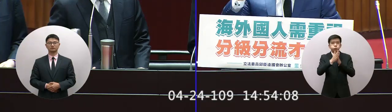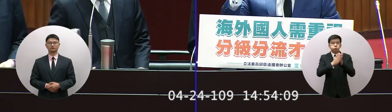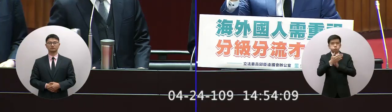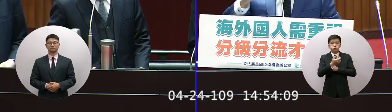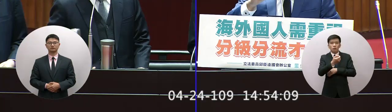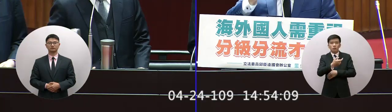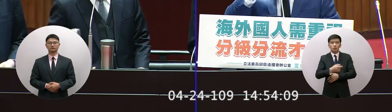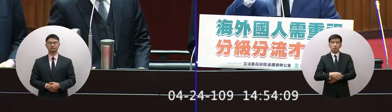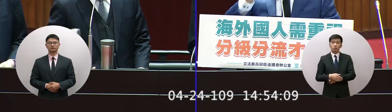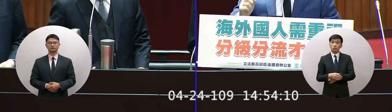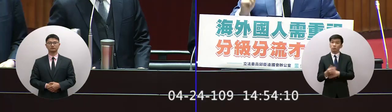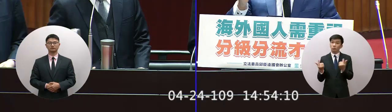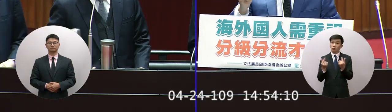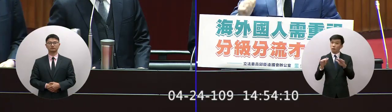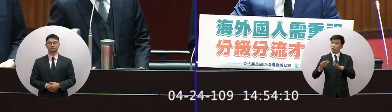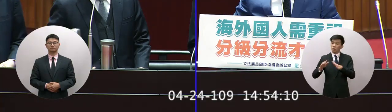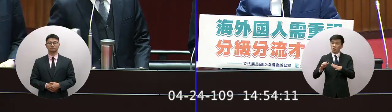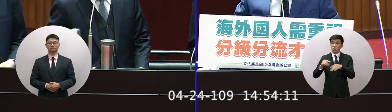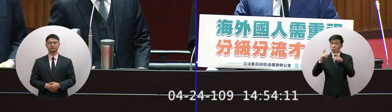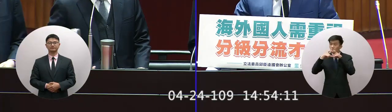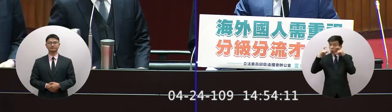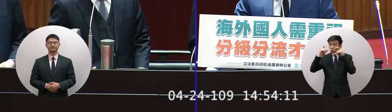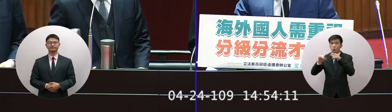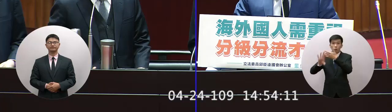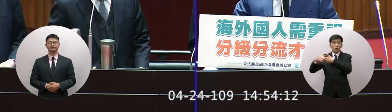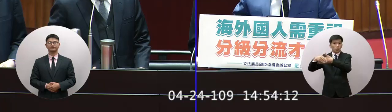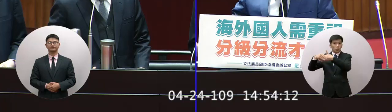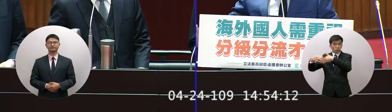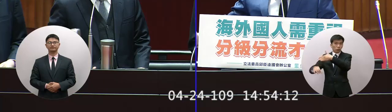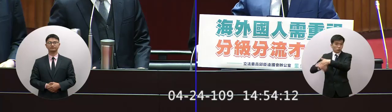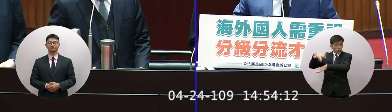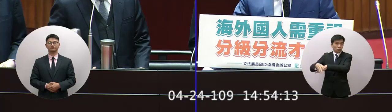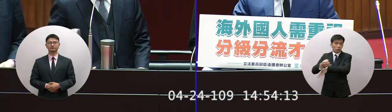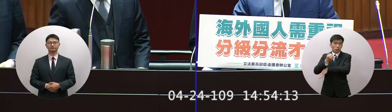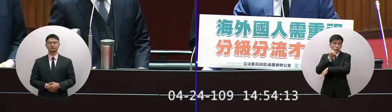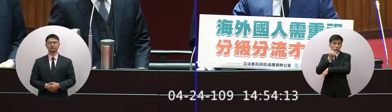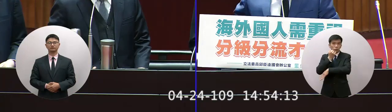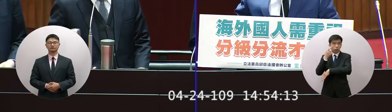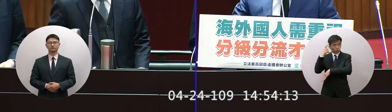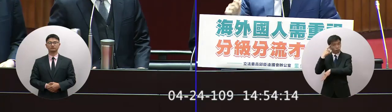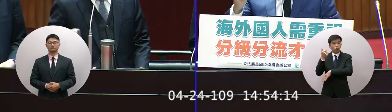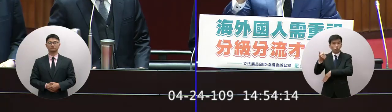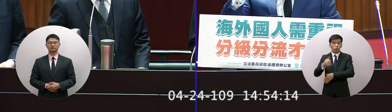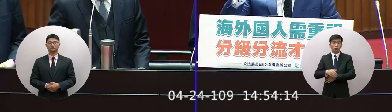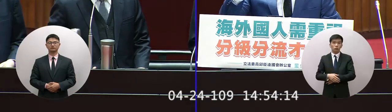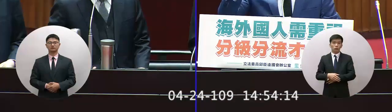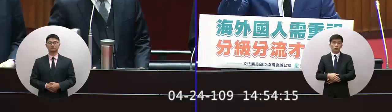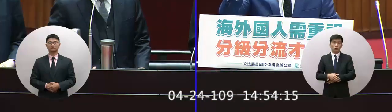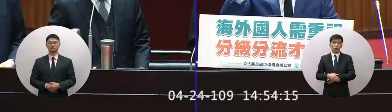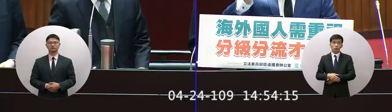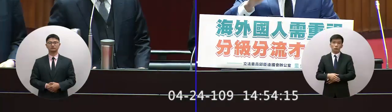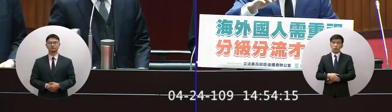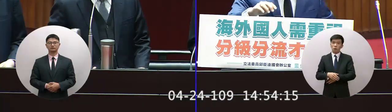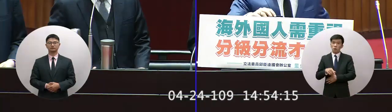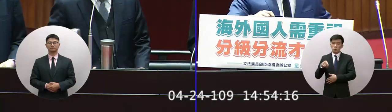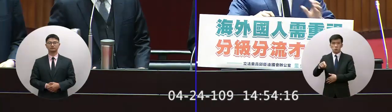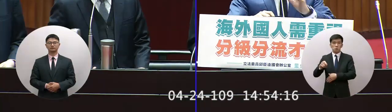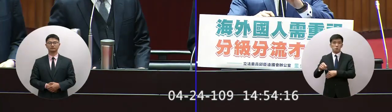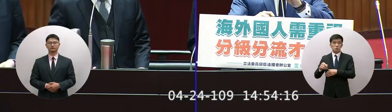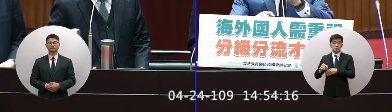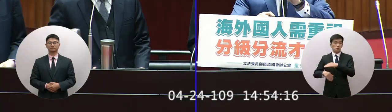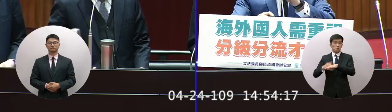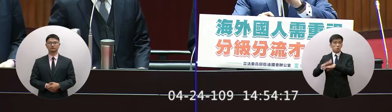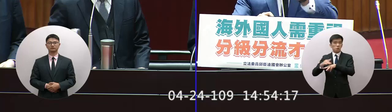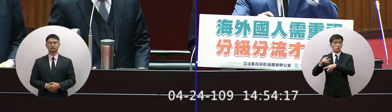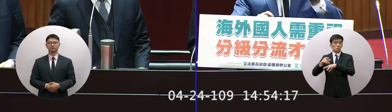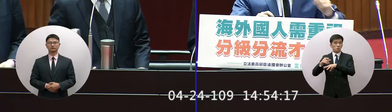现在都可以捐赠，用这个口罩做这个外交。其实这个部分我也很赞成，因为这个是一个高成本效益的一